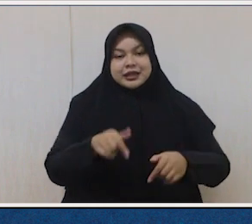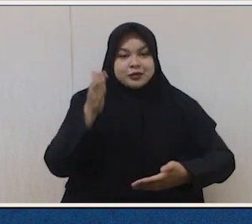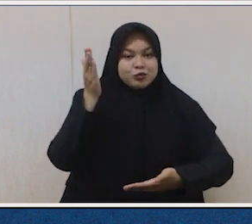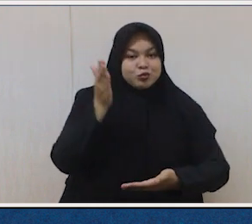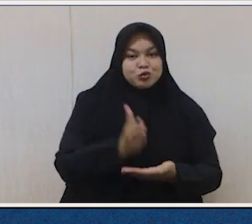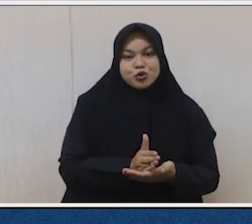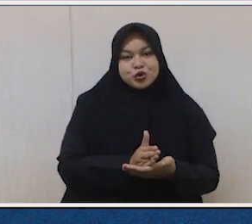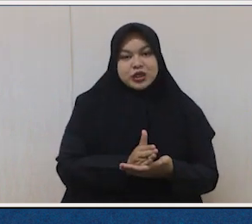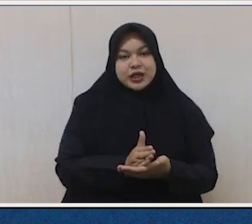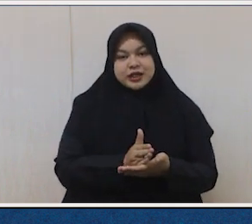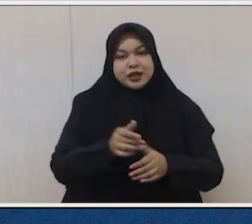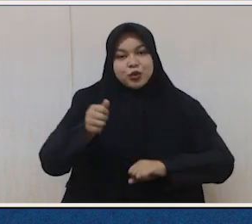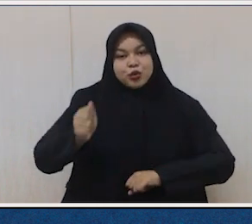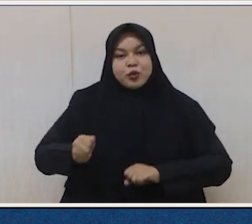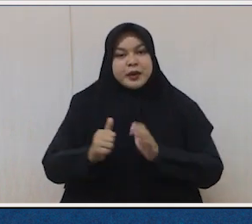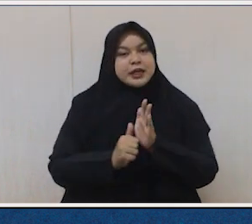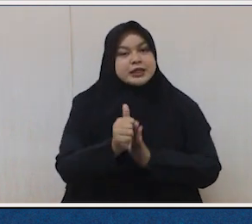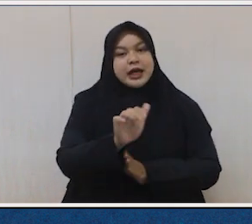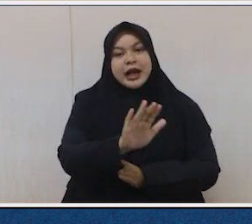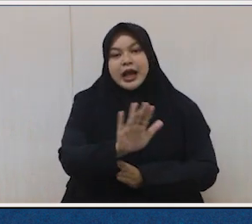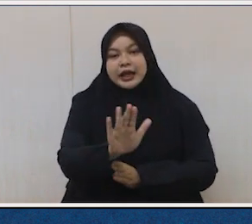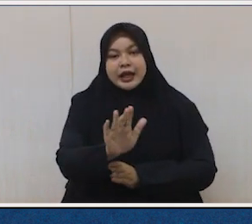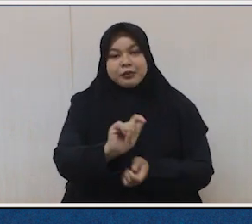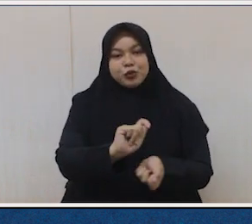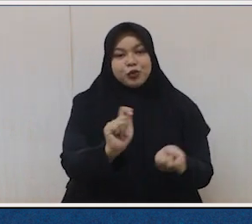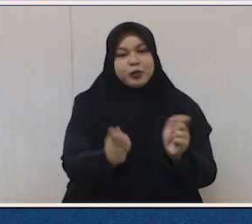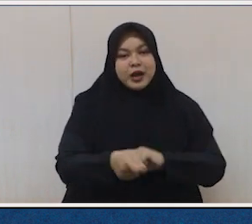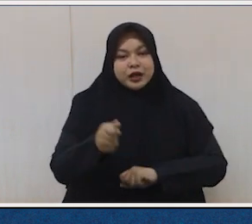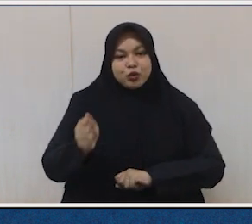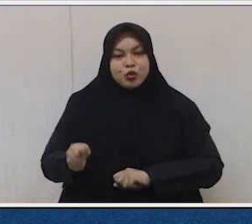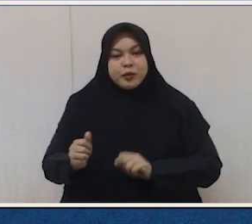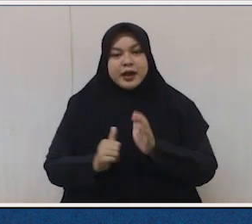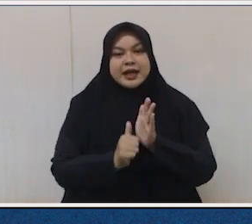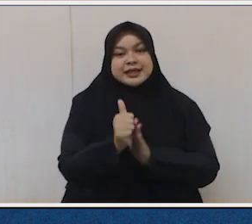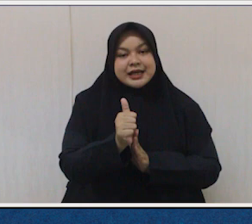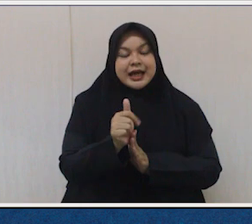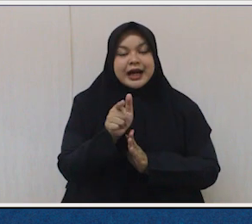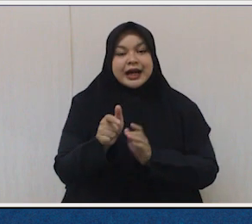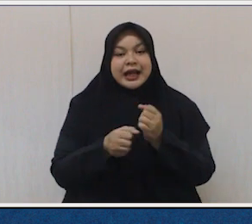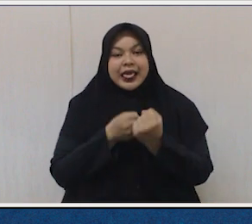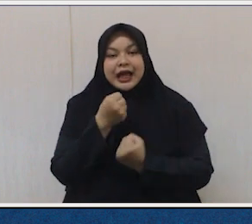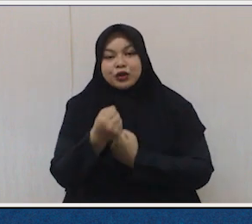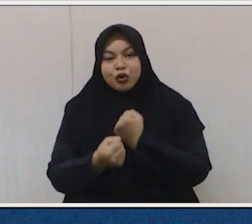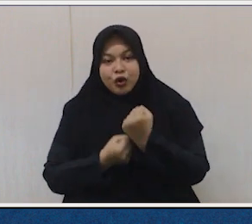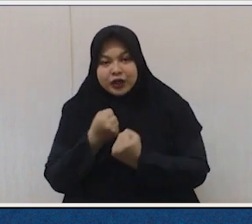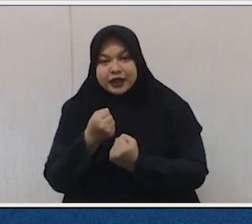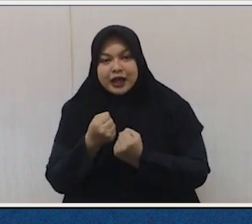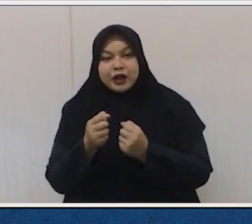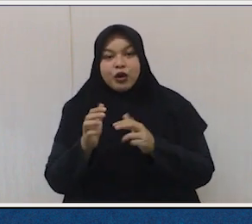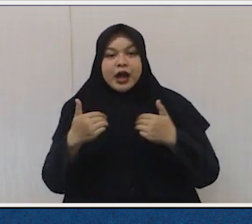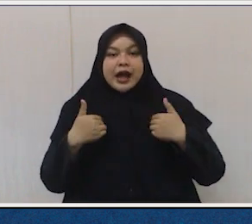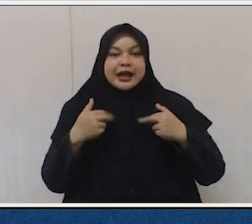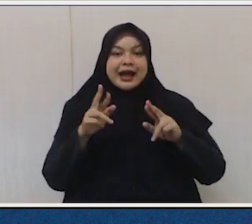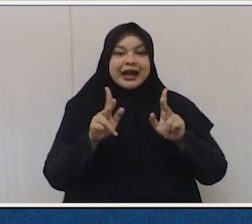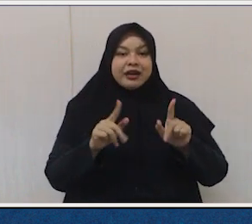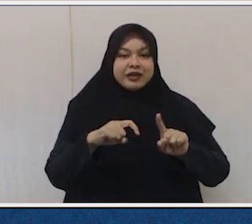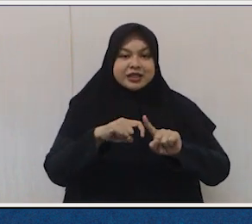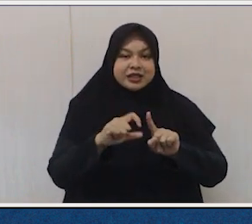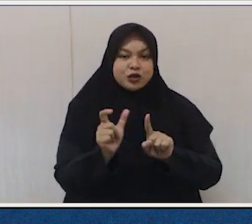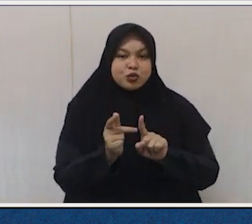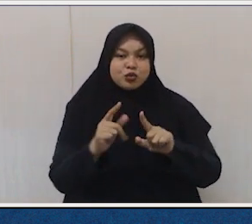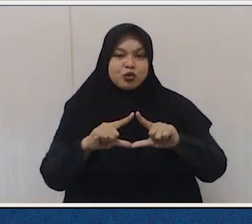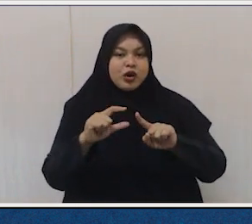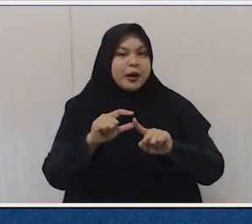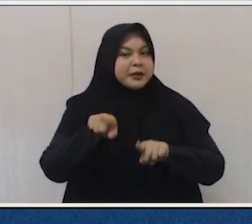sampai ke hukum acara hukum acara perubahan hukum acara akan dilakukan ketika revisi kuhab yang sampai hari ini tidak pernah